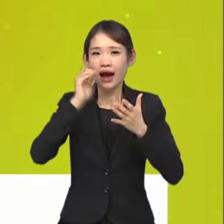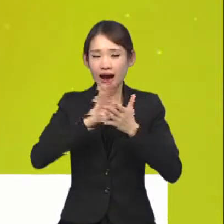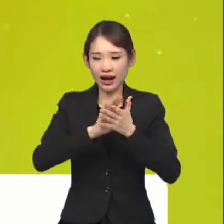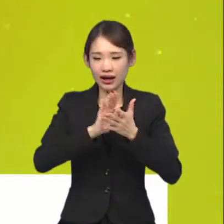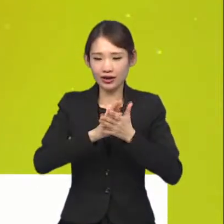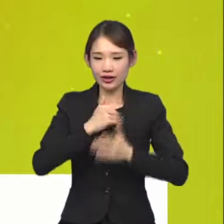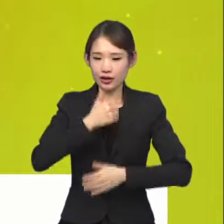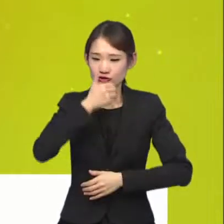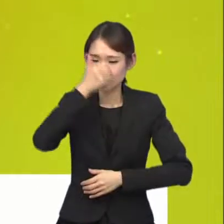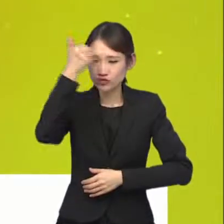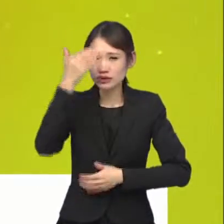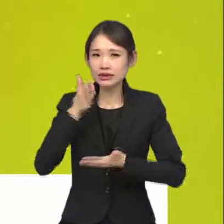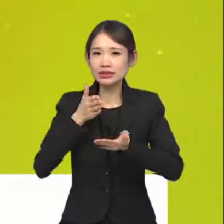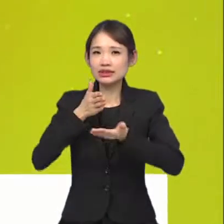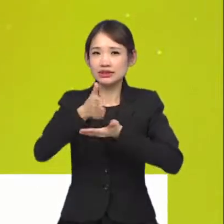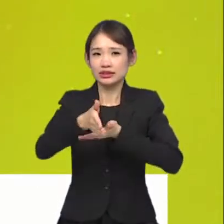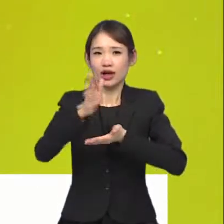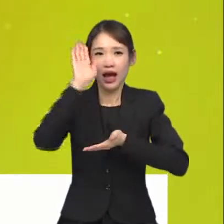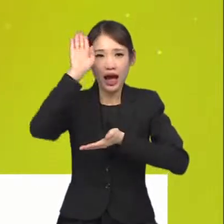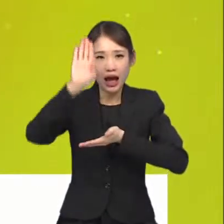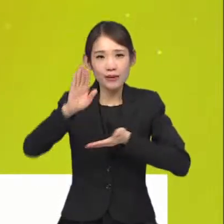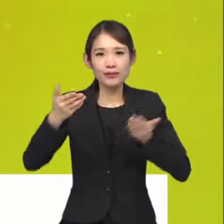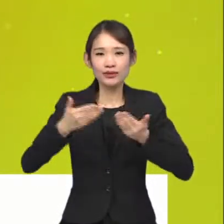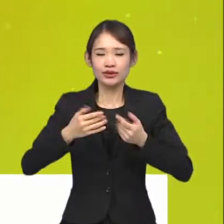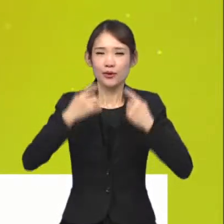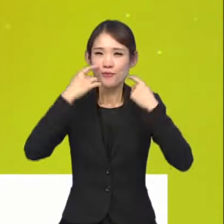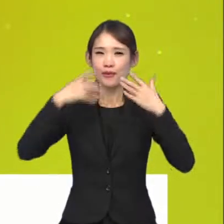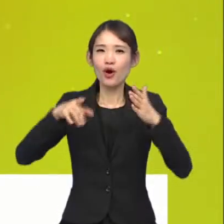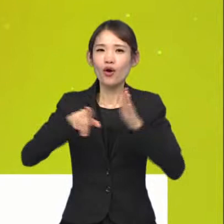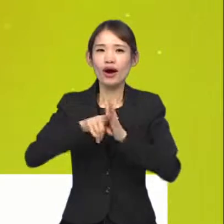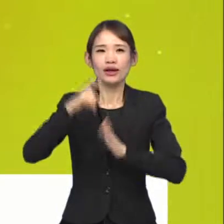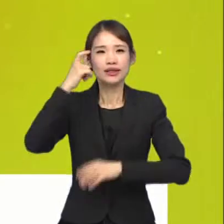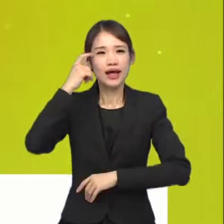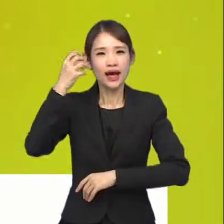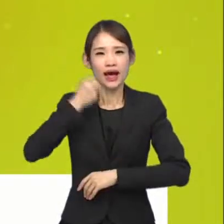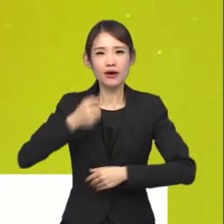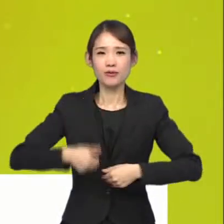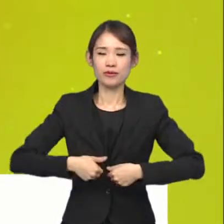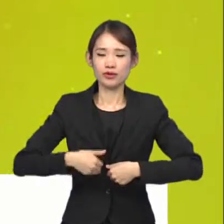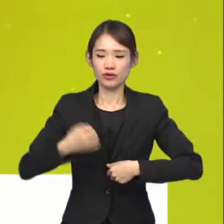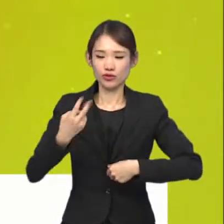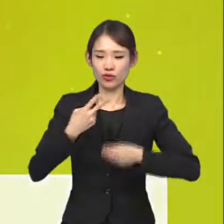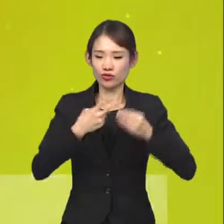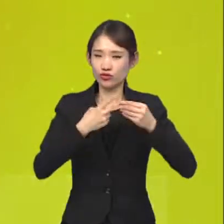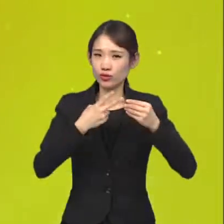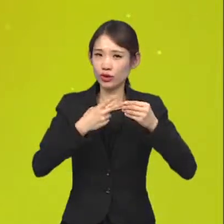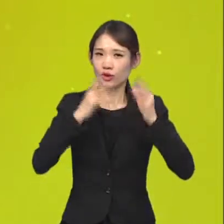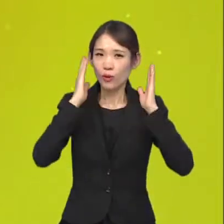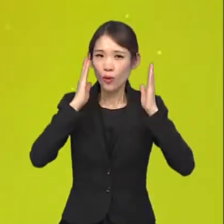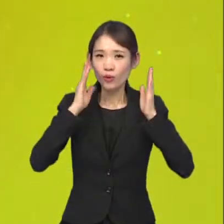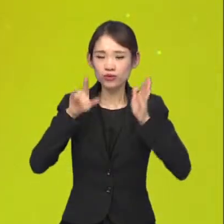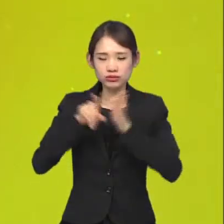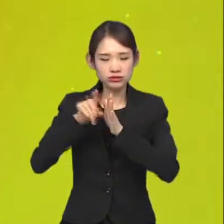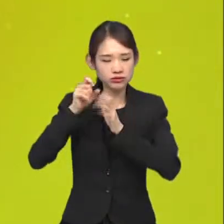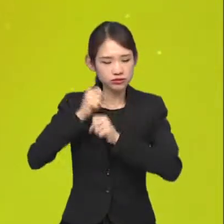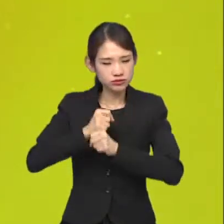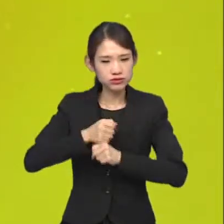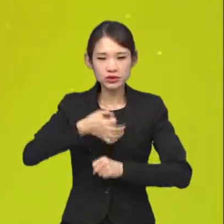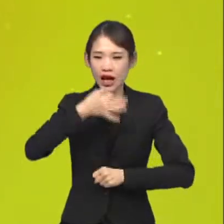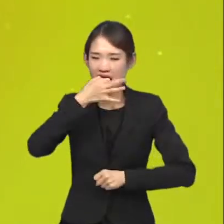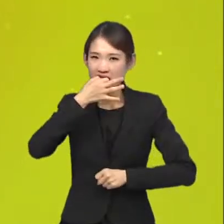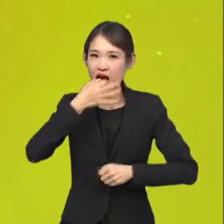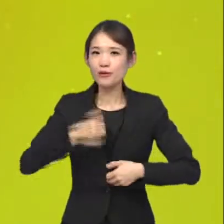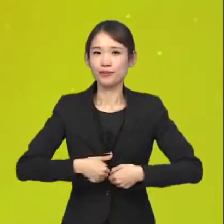꿈이나 진로에 대해서 좀 명확한 의지를 갖고 있어야 될 때 이 두 번째로 중요한 거죠 공부해 되는 위치 까 좀 강해야